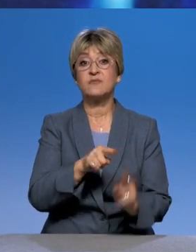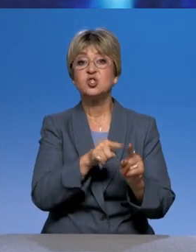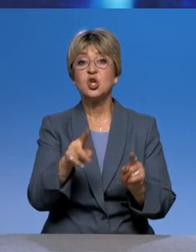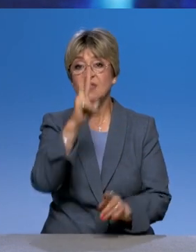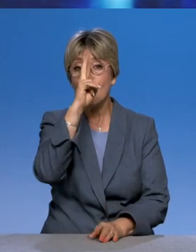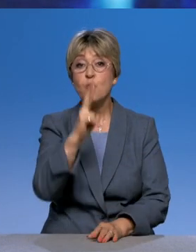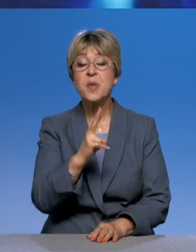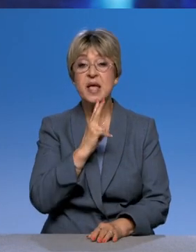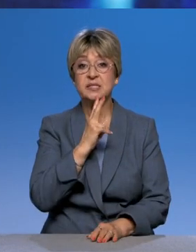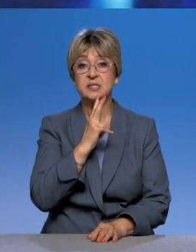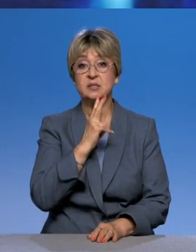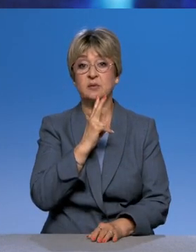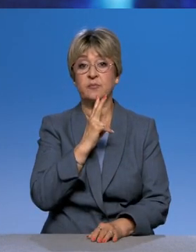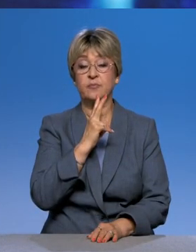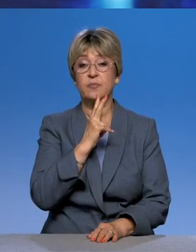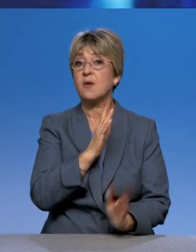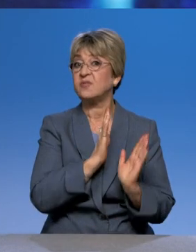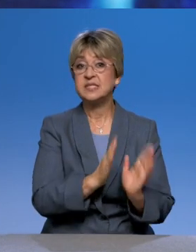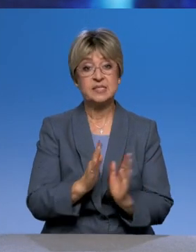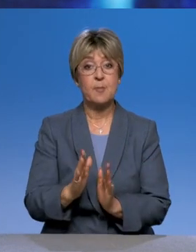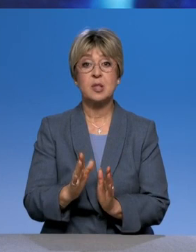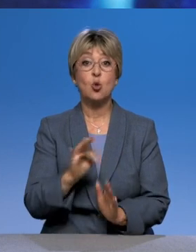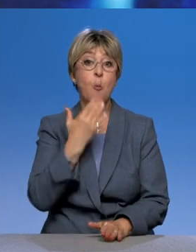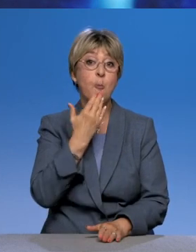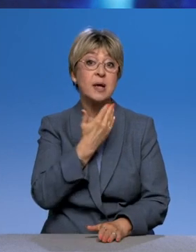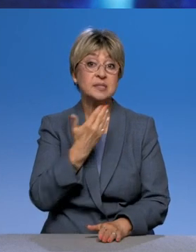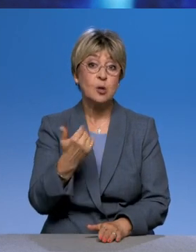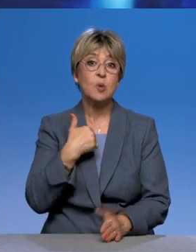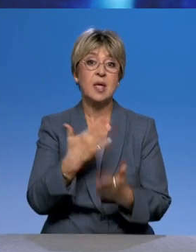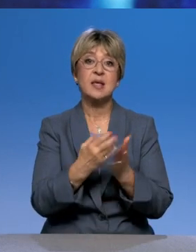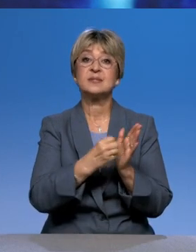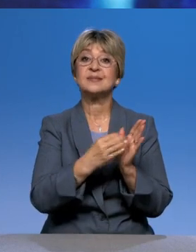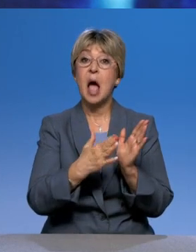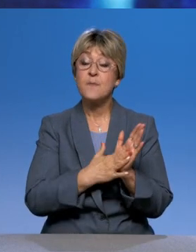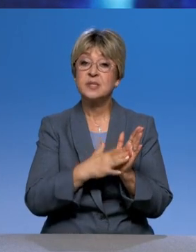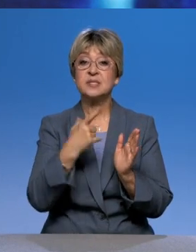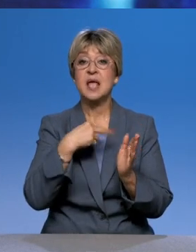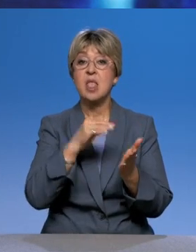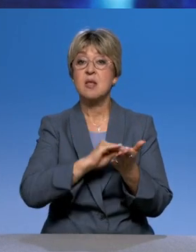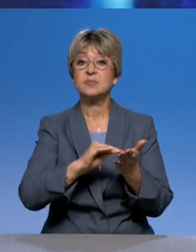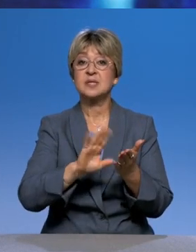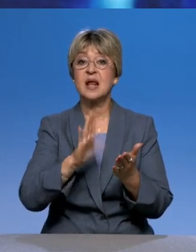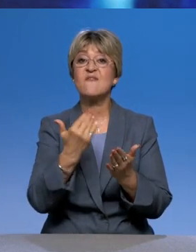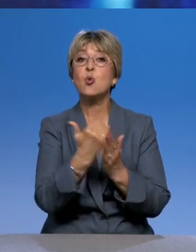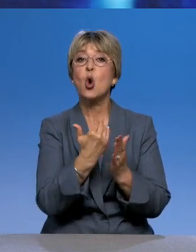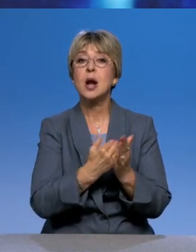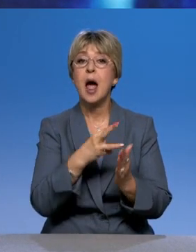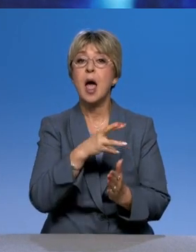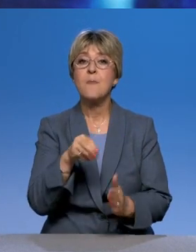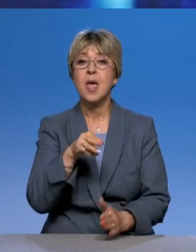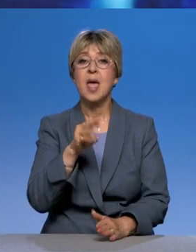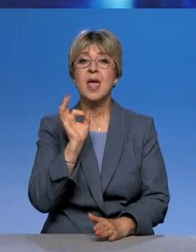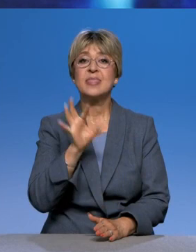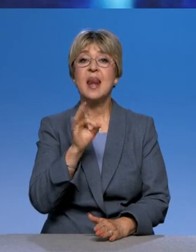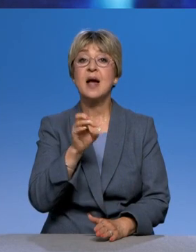2 месяцев. Вы знаете, систематически. Но вот последний, у меня есть 2 записи, где я записала в программе Telegram. С этим я